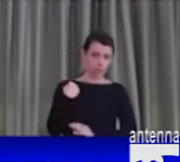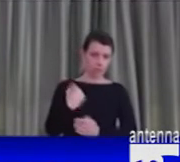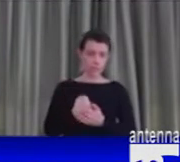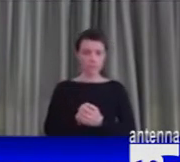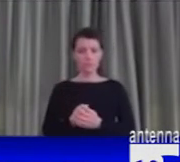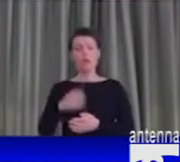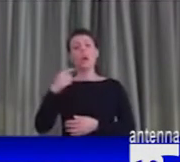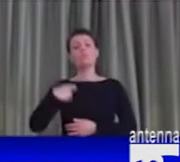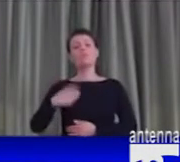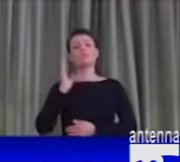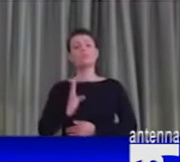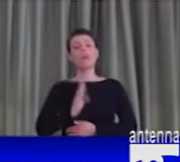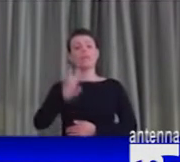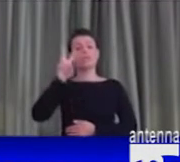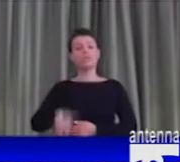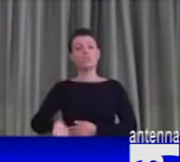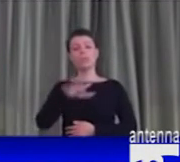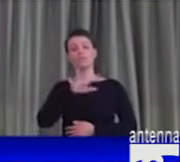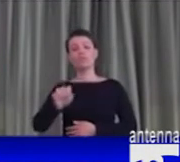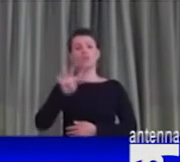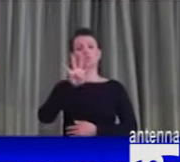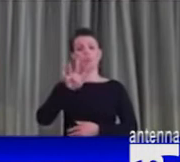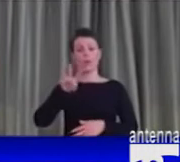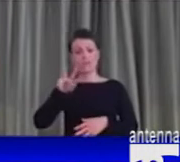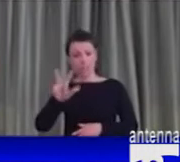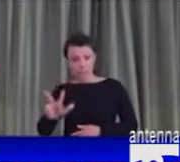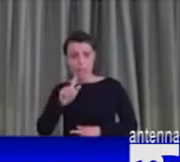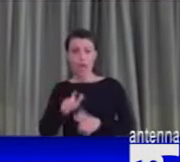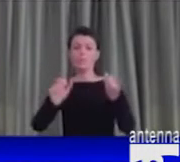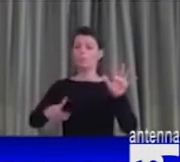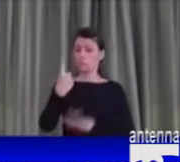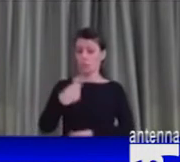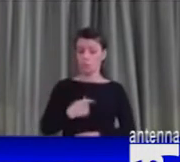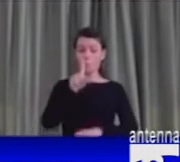Monza e Brianza 2543 più 81, Milano